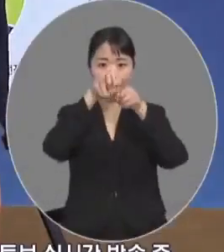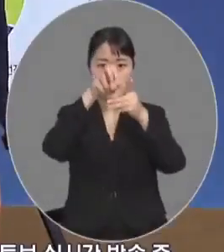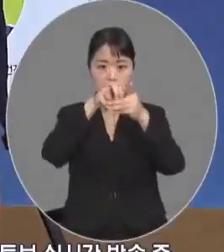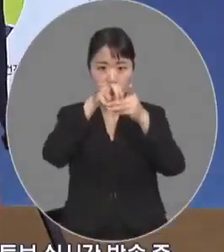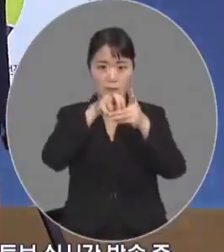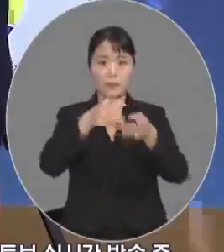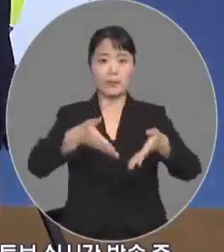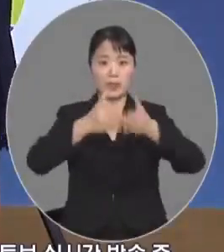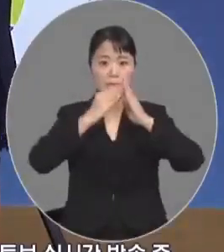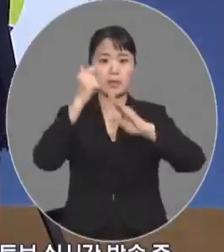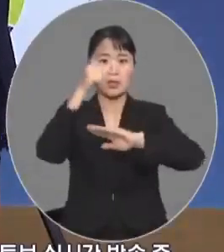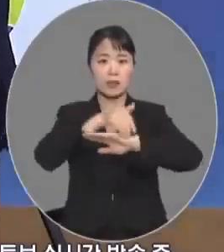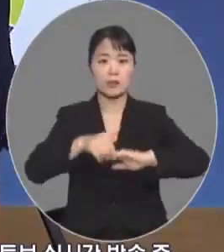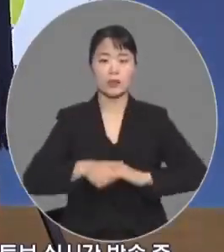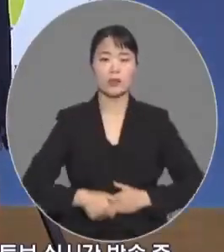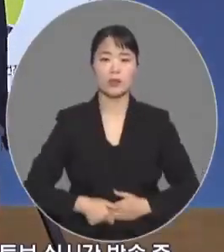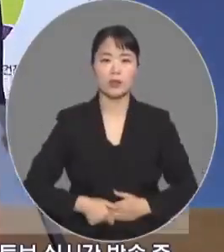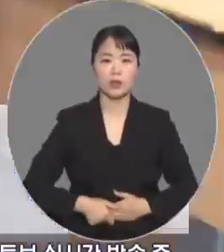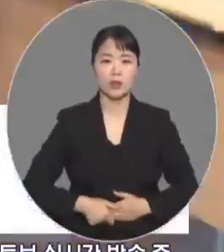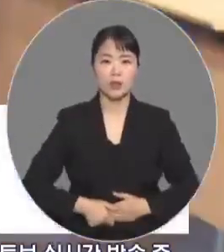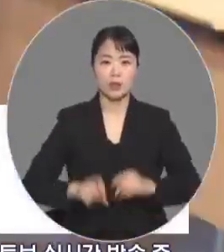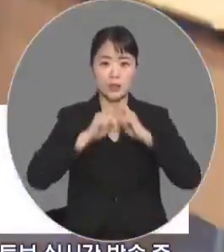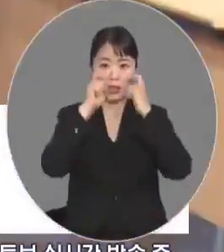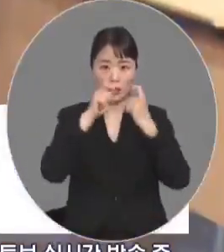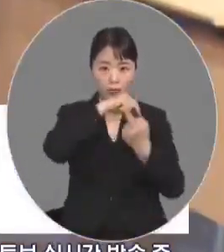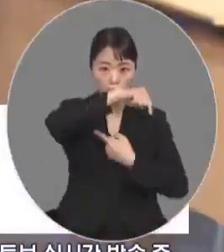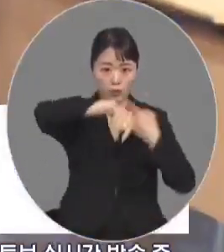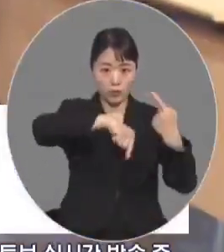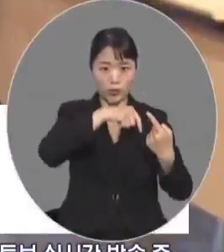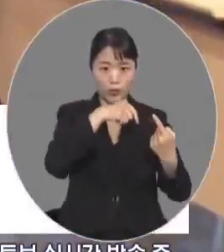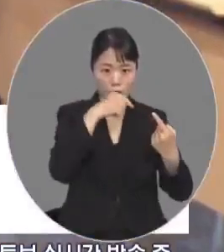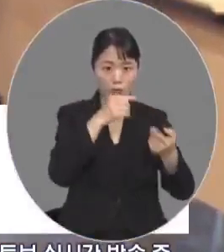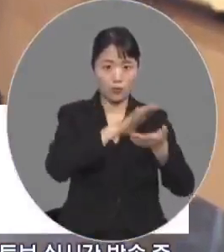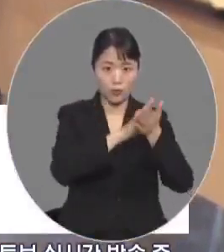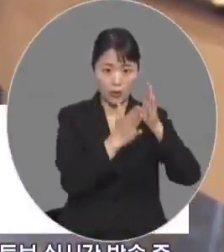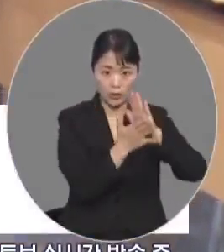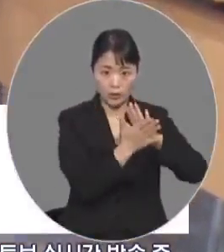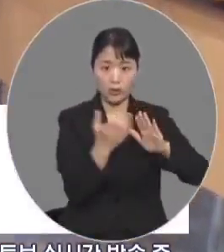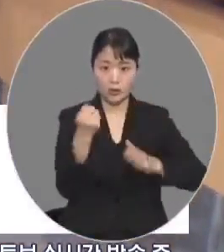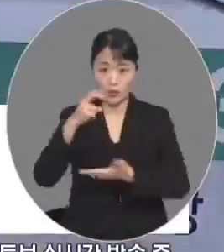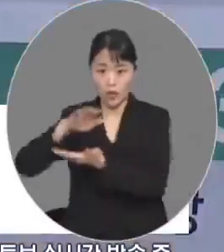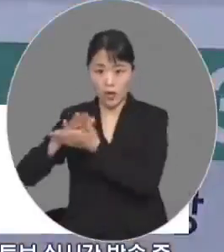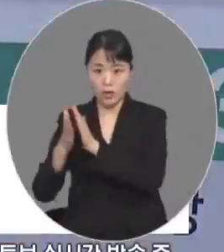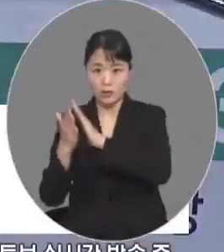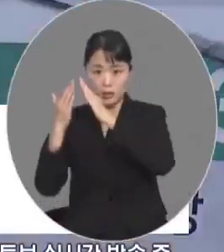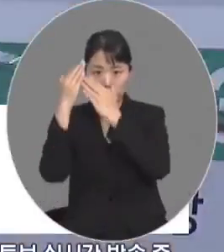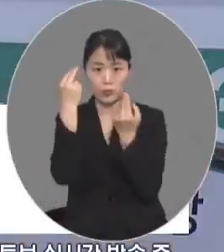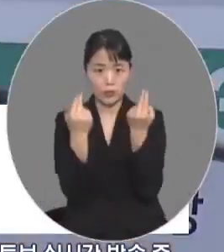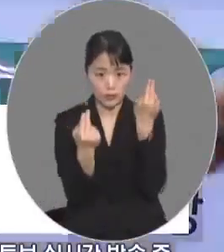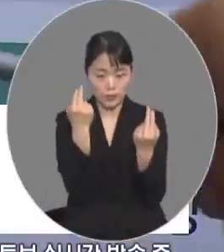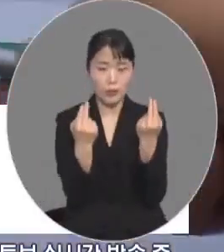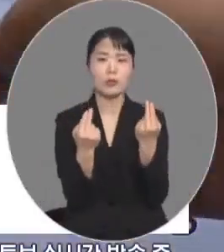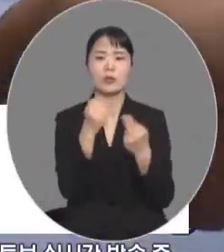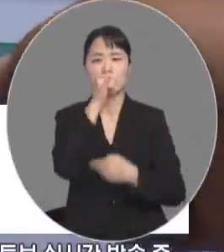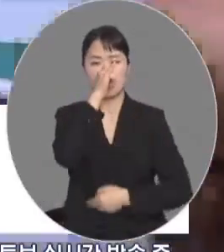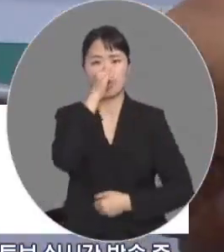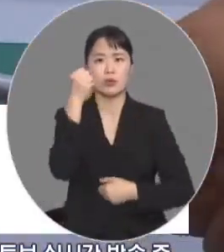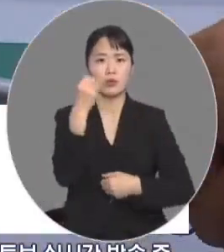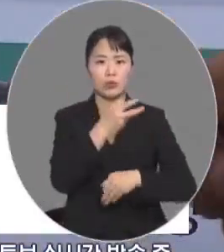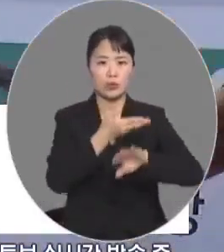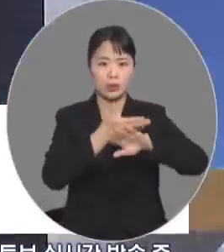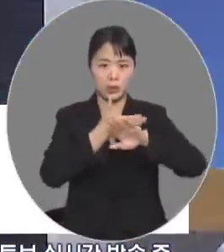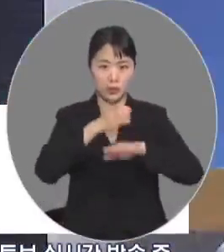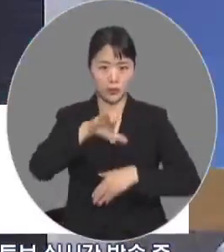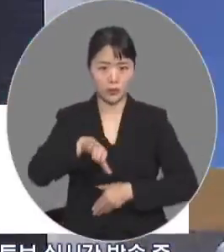하지만 사립유치원 무상교육의 경우 어린이집과의 형평성 문제가 있는 데다 다른 교육 예산들도 긴축 재정을 표방하고 있는